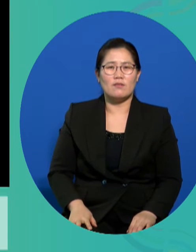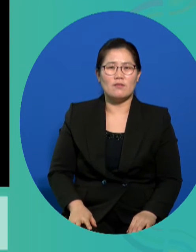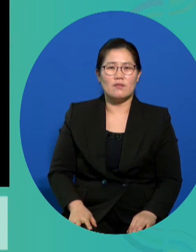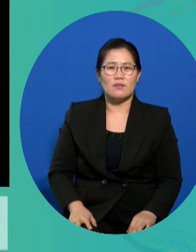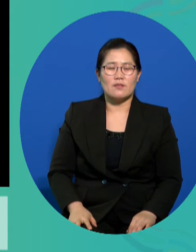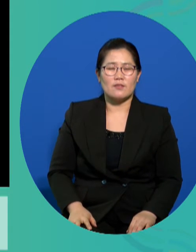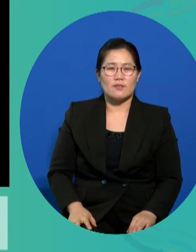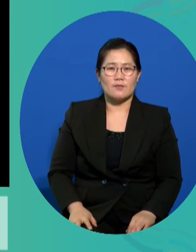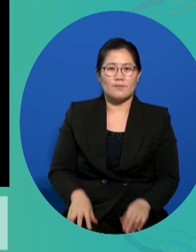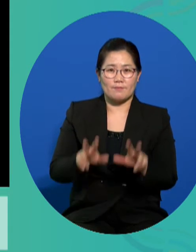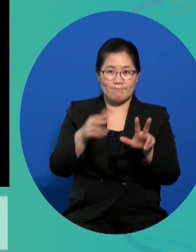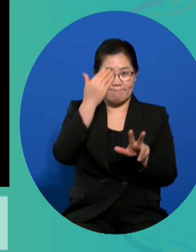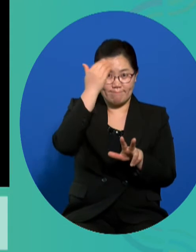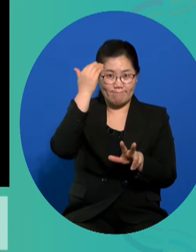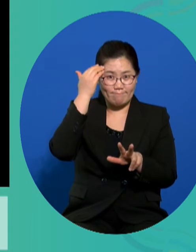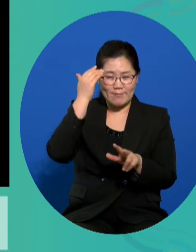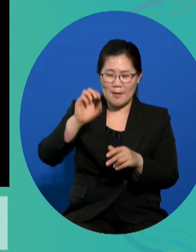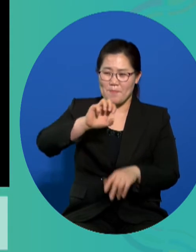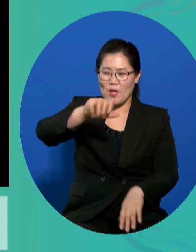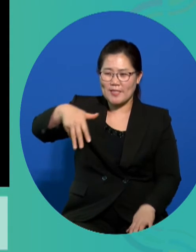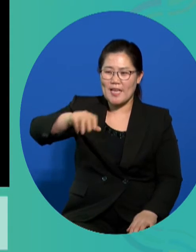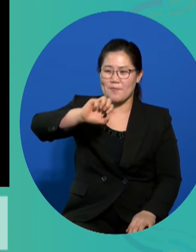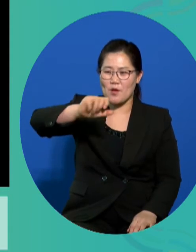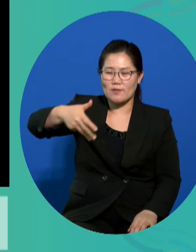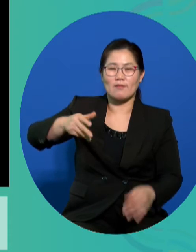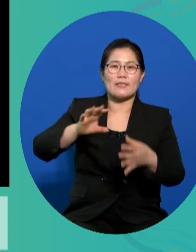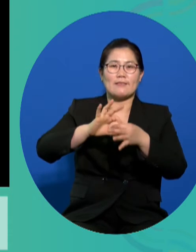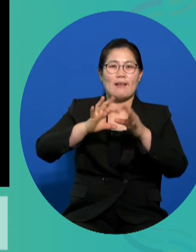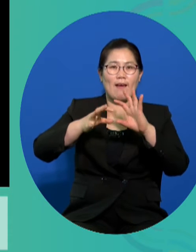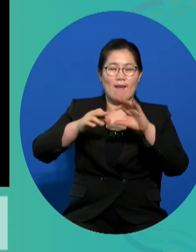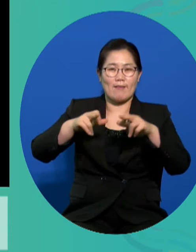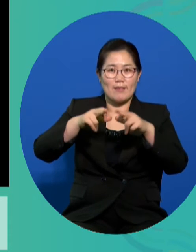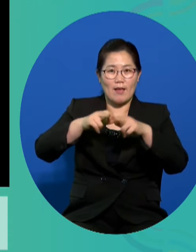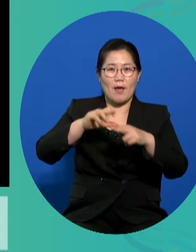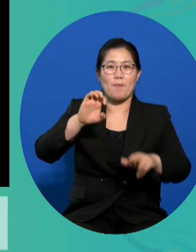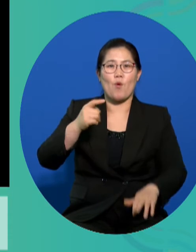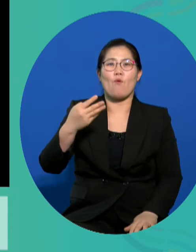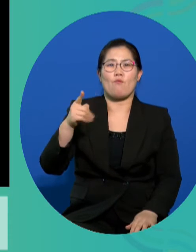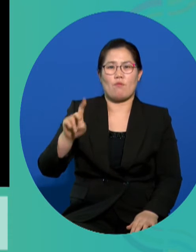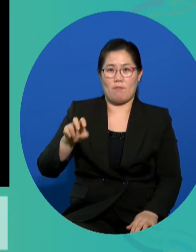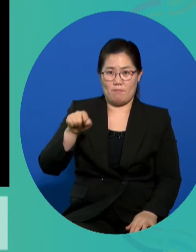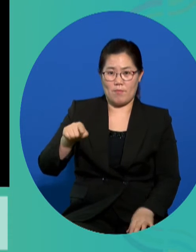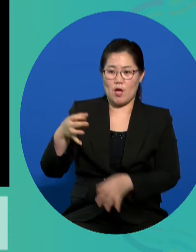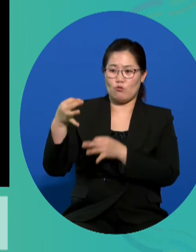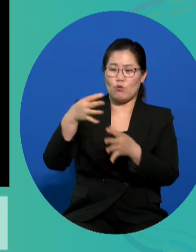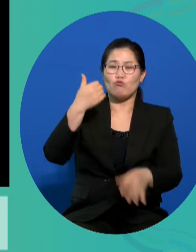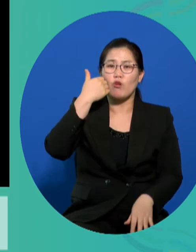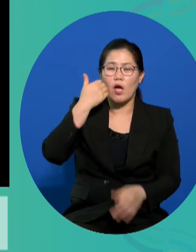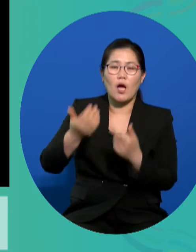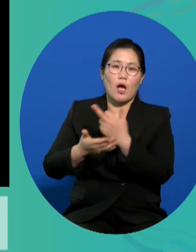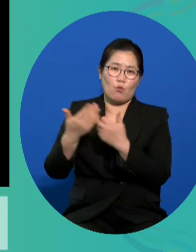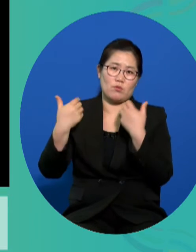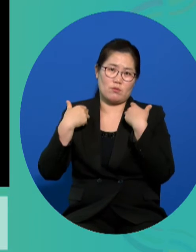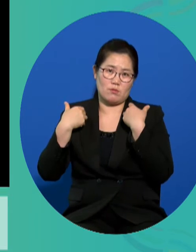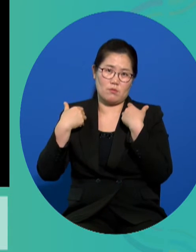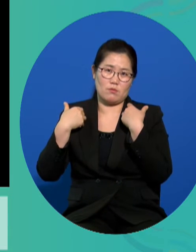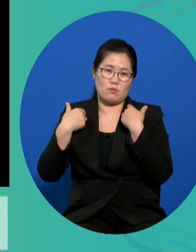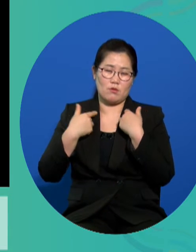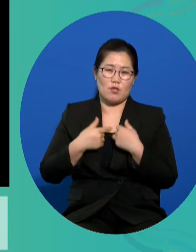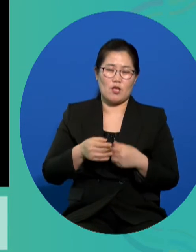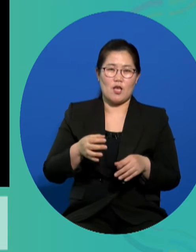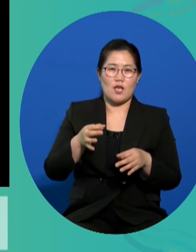이 평창 장애포럼 같은 경우도 그래요. 강원도가 주체고 주관이 2018